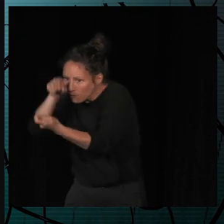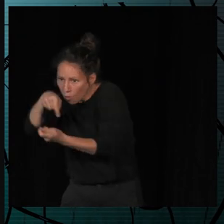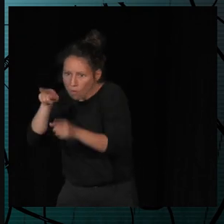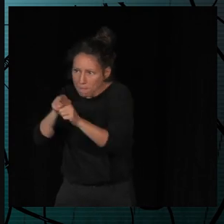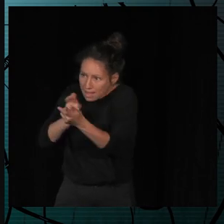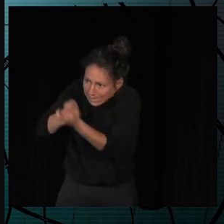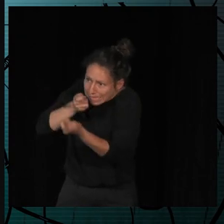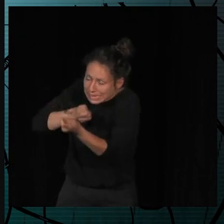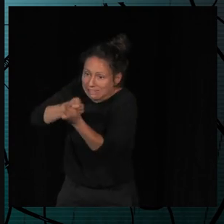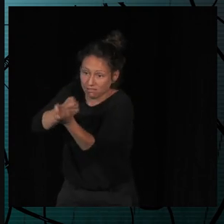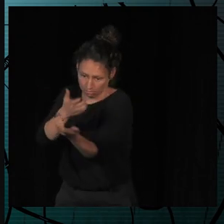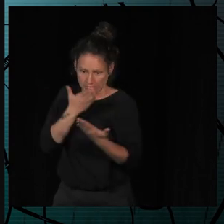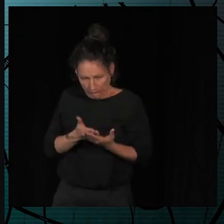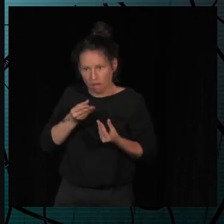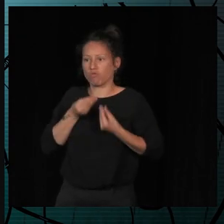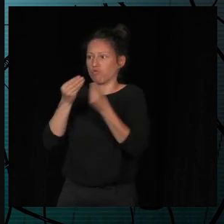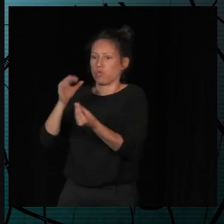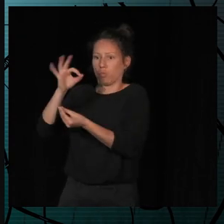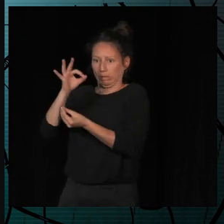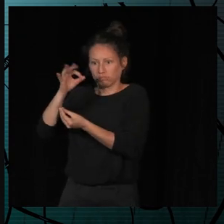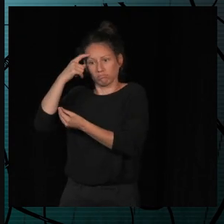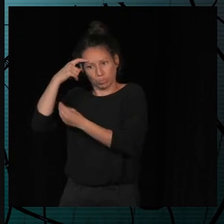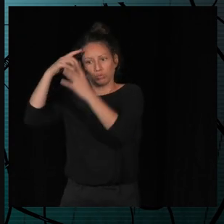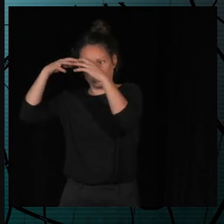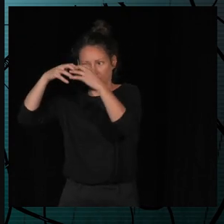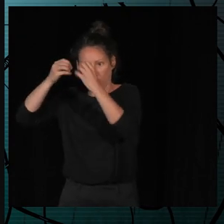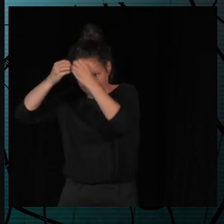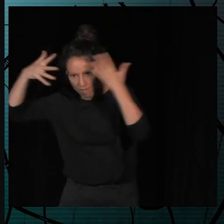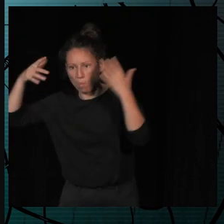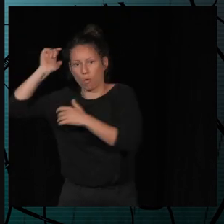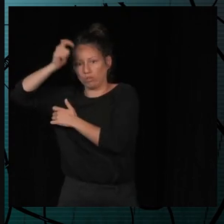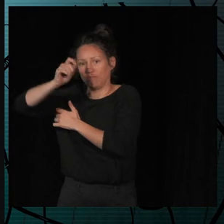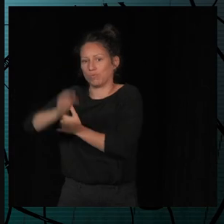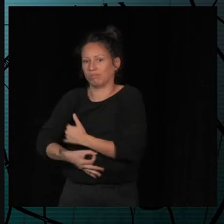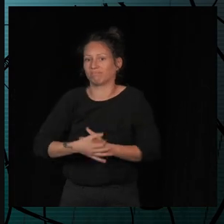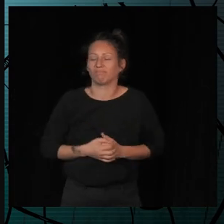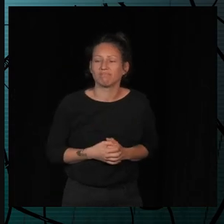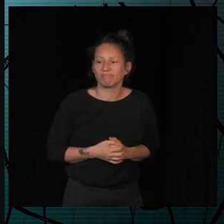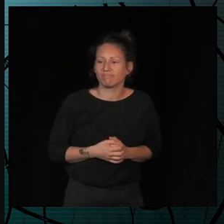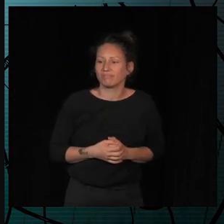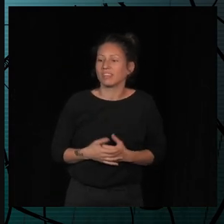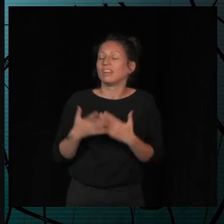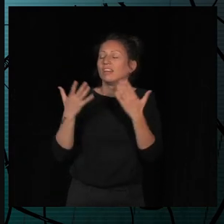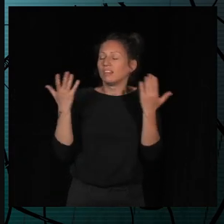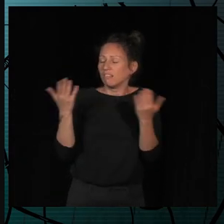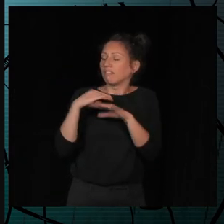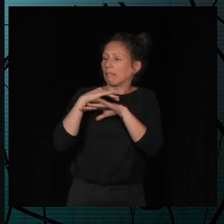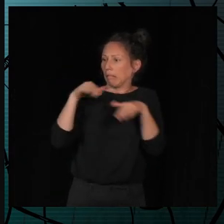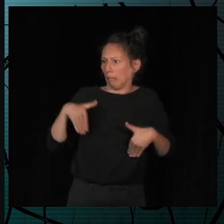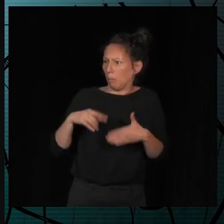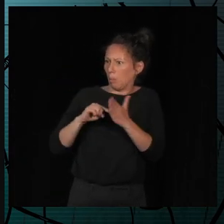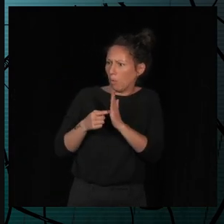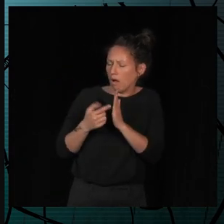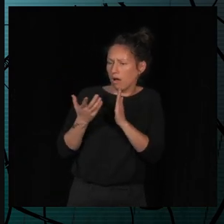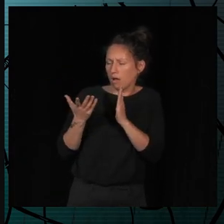répliqué je veux juste dire un point maintenant parce que si on dit à la fin c'est ce qu'on rappelle et puis il faudrait mieux